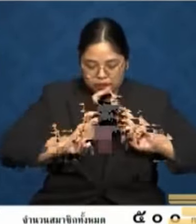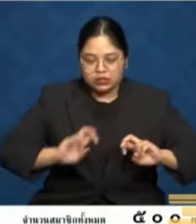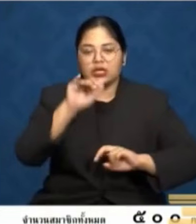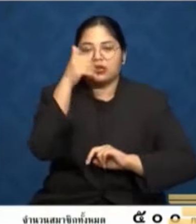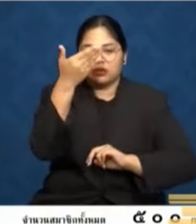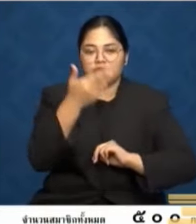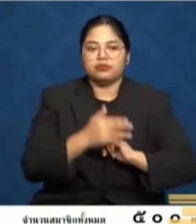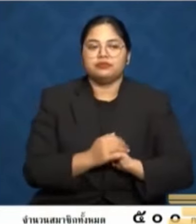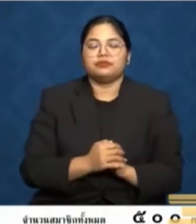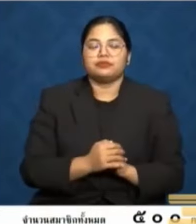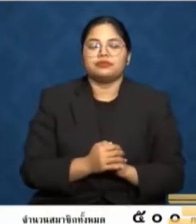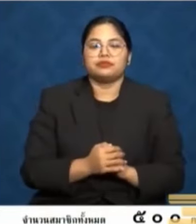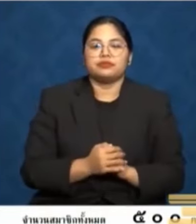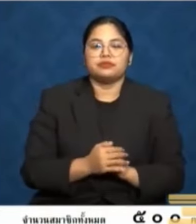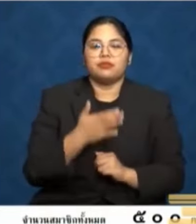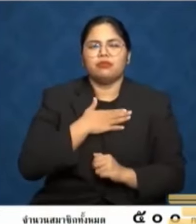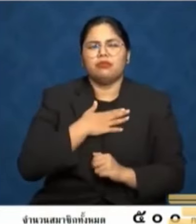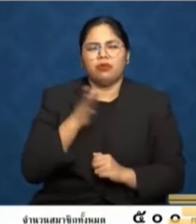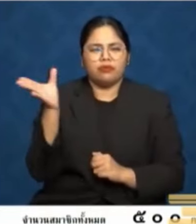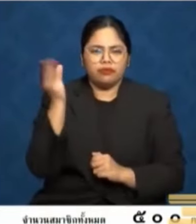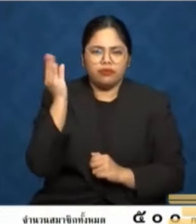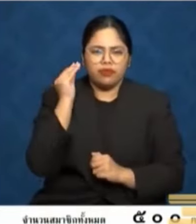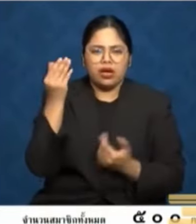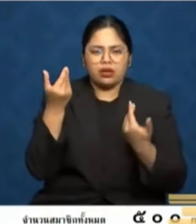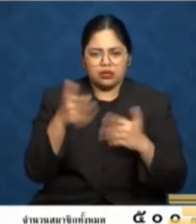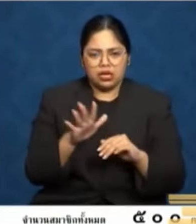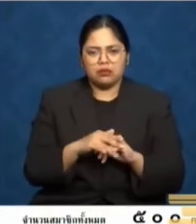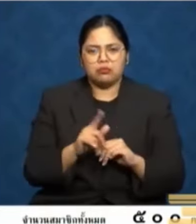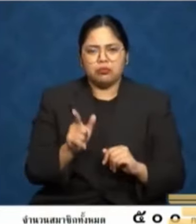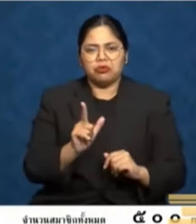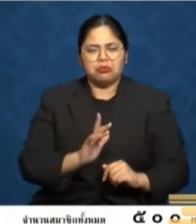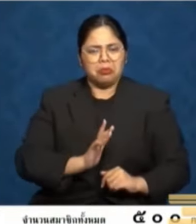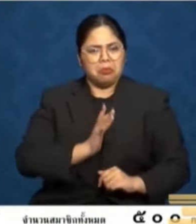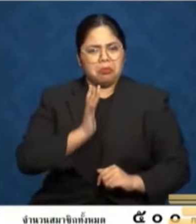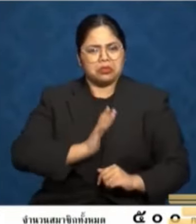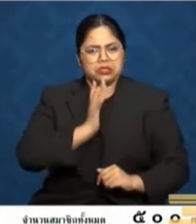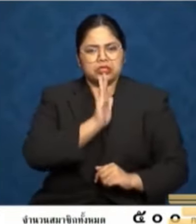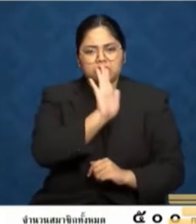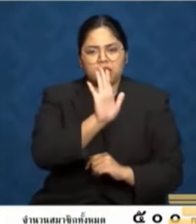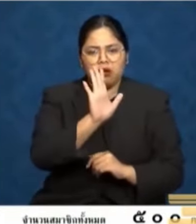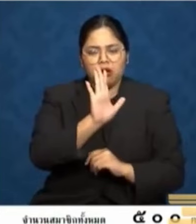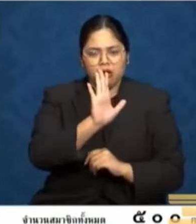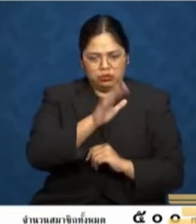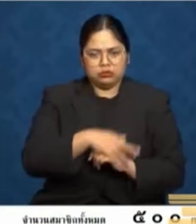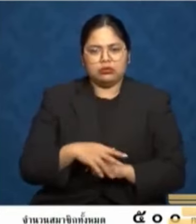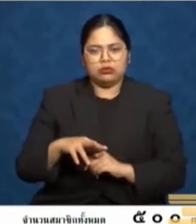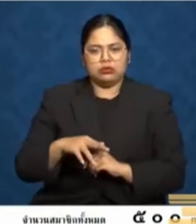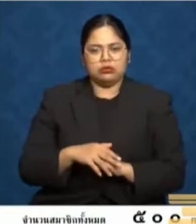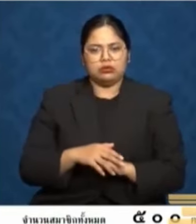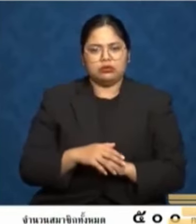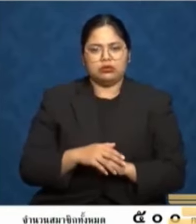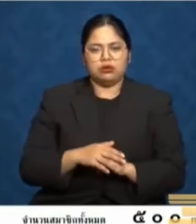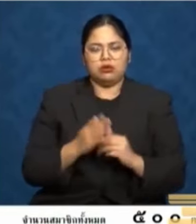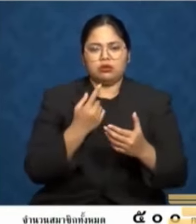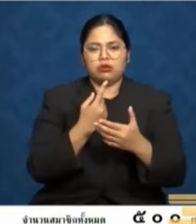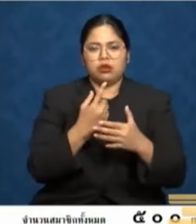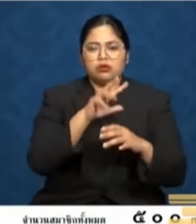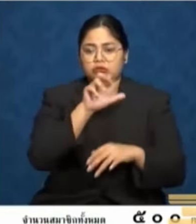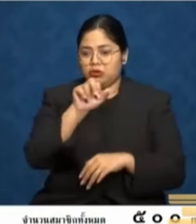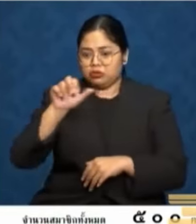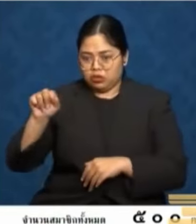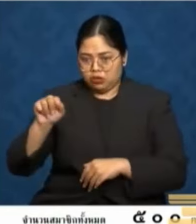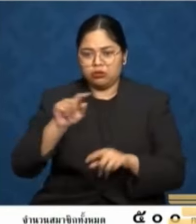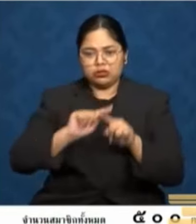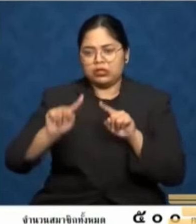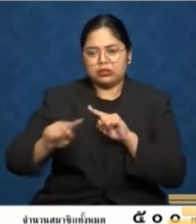เอ่อท่านผมฟังแล้วนะครับท่านพูดถึงศักดิ์ศรีของสภาผู้แทนนะครับแล้วก็อำนาจบริหารอำนาจตุลการ